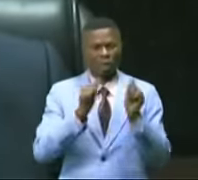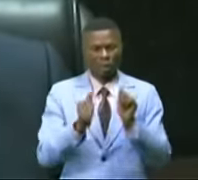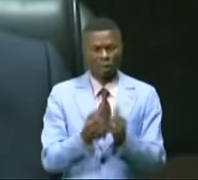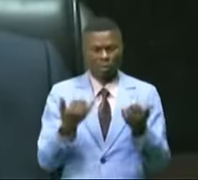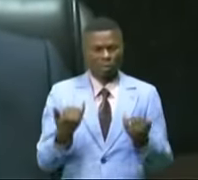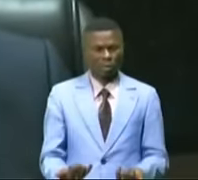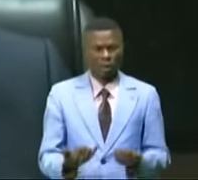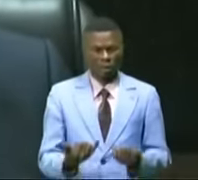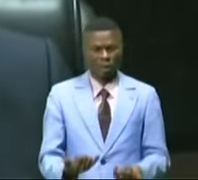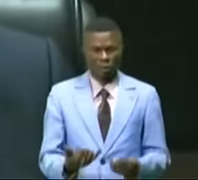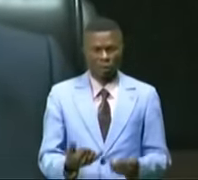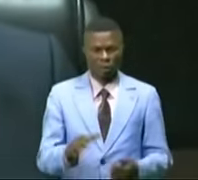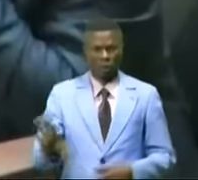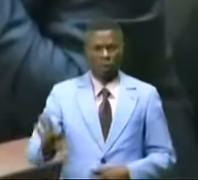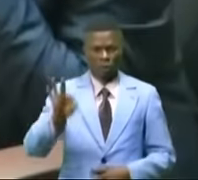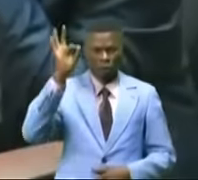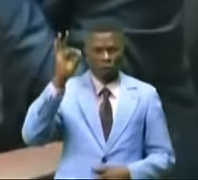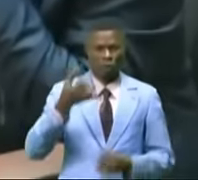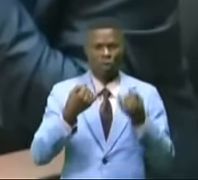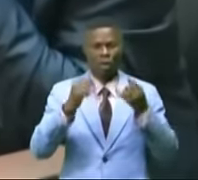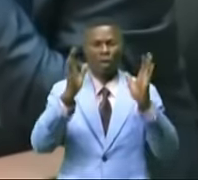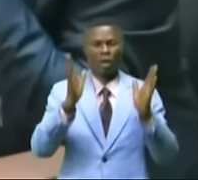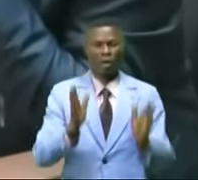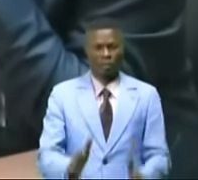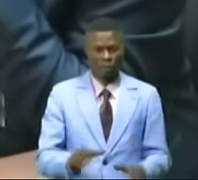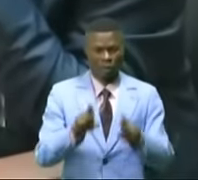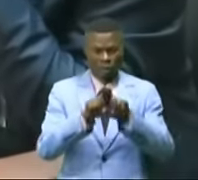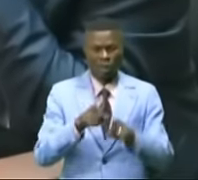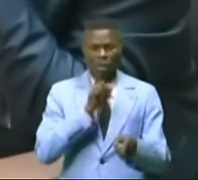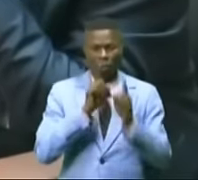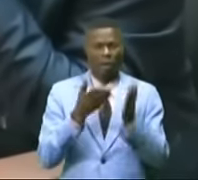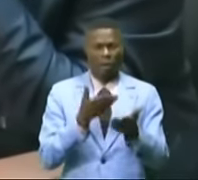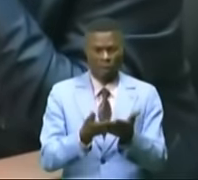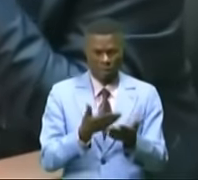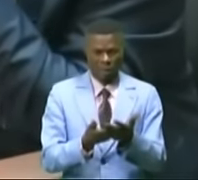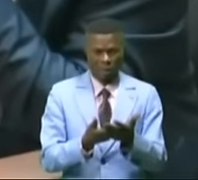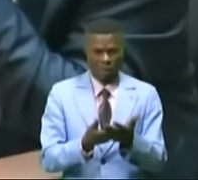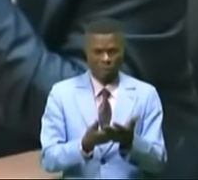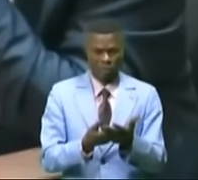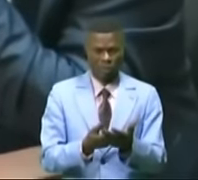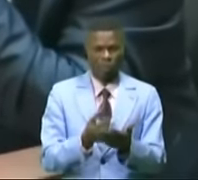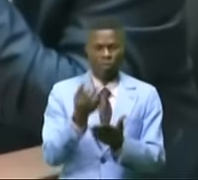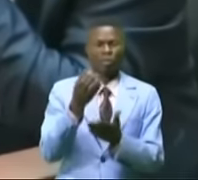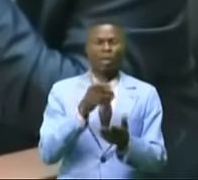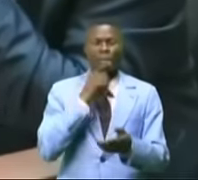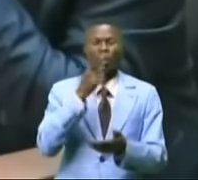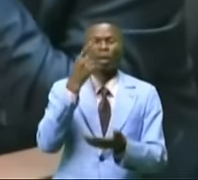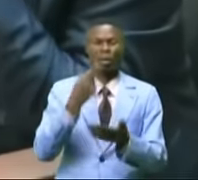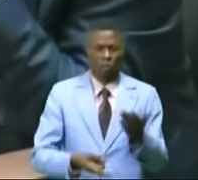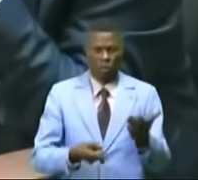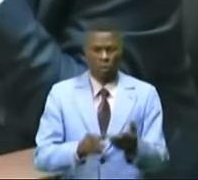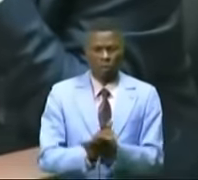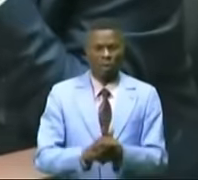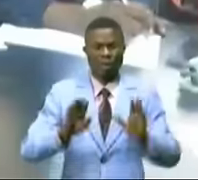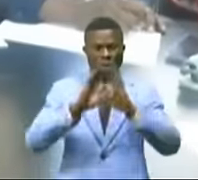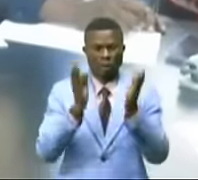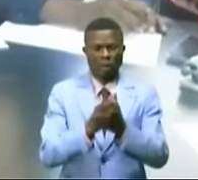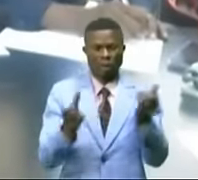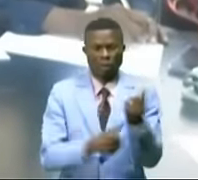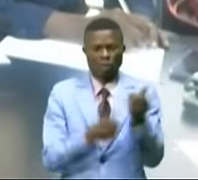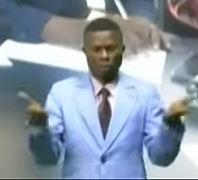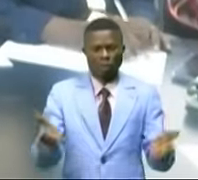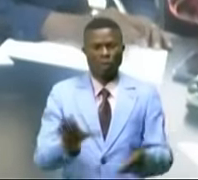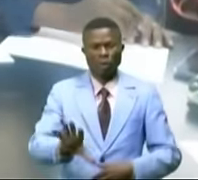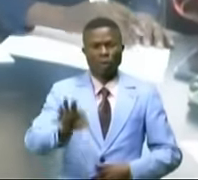l'heure. La nomination de l'informateur était également au menu, registre sur lequel les participants ont salué les